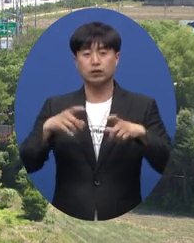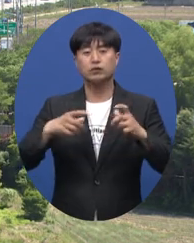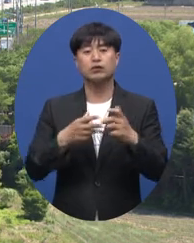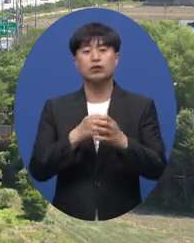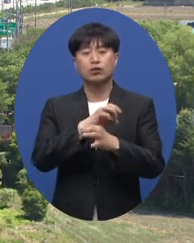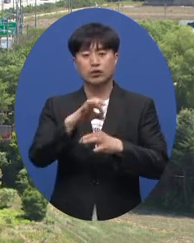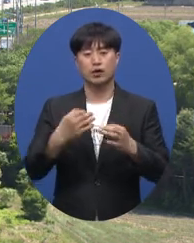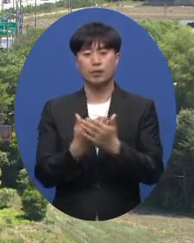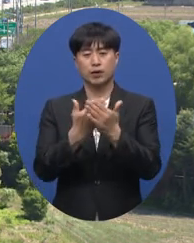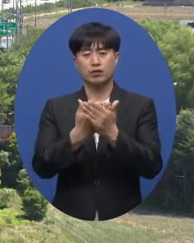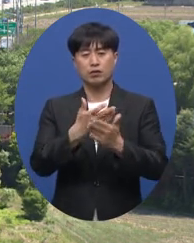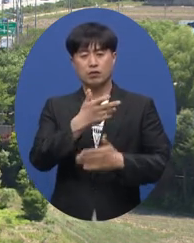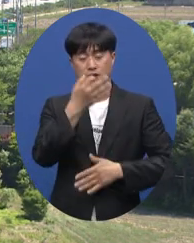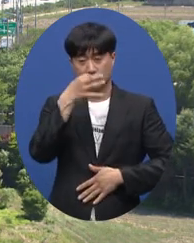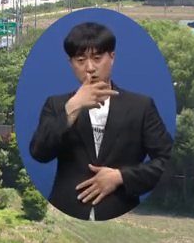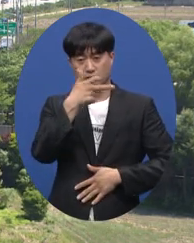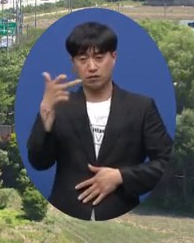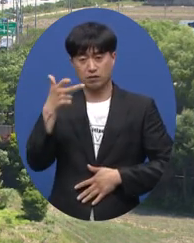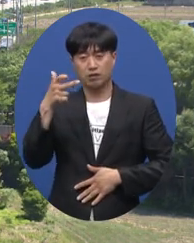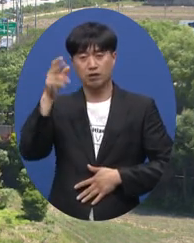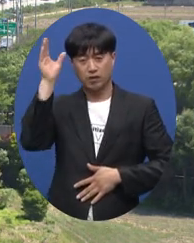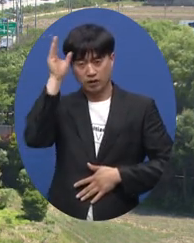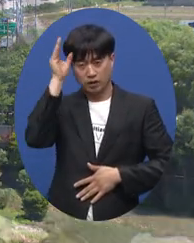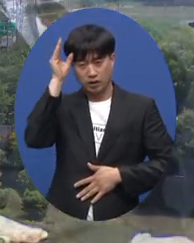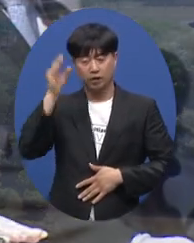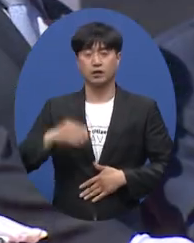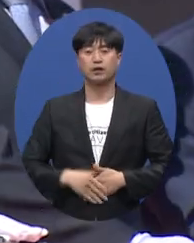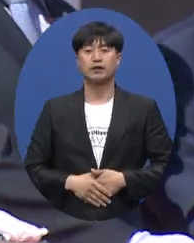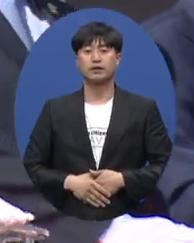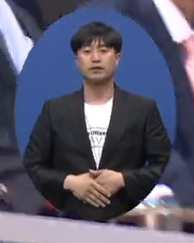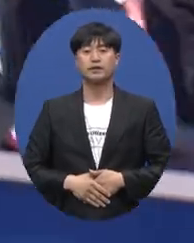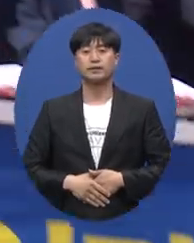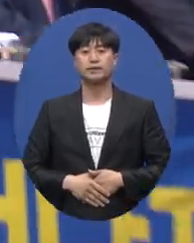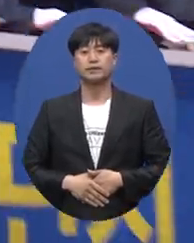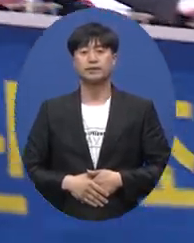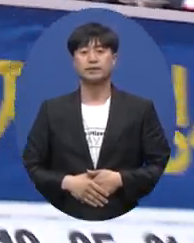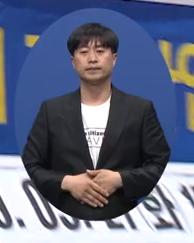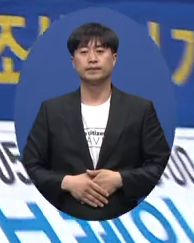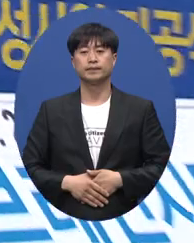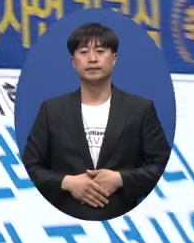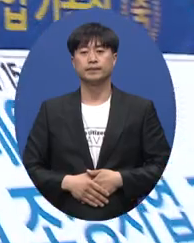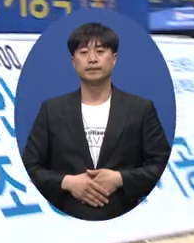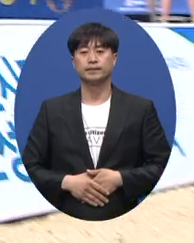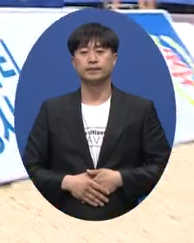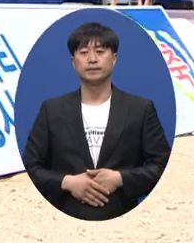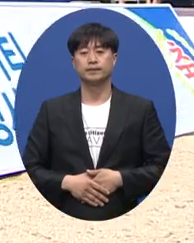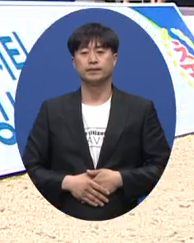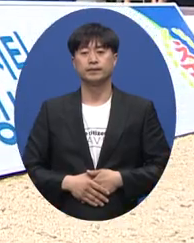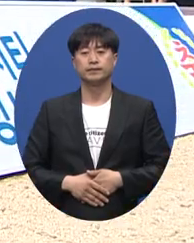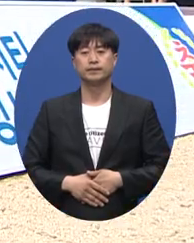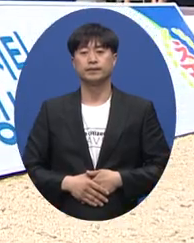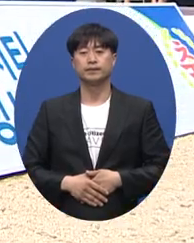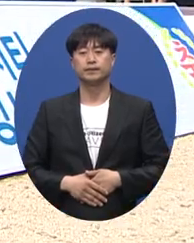경제 활성화 효과는 더 커질 것으로 기대를 모으고 있습니다. 경기 슈TV 최창순입니다.